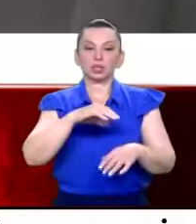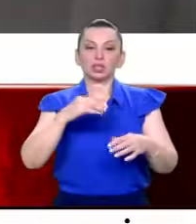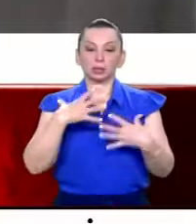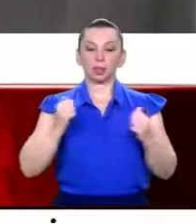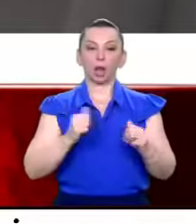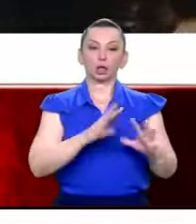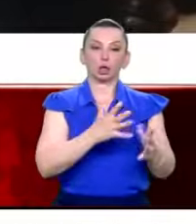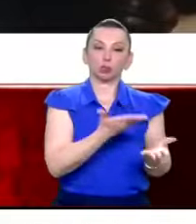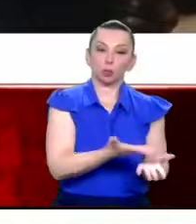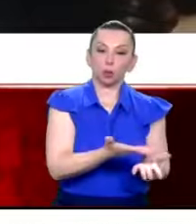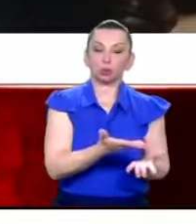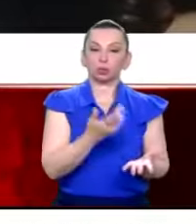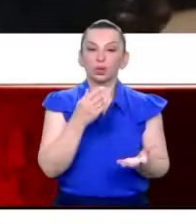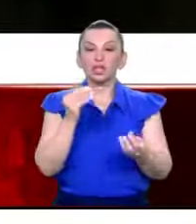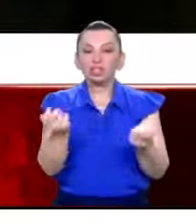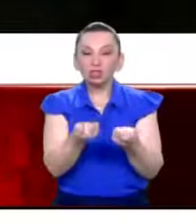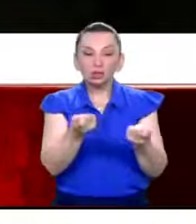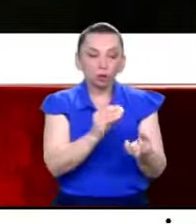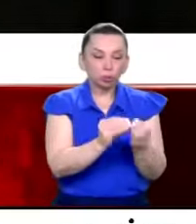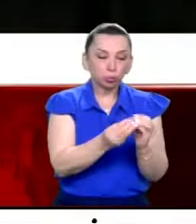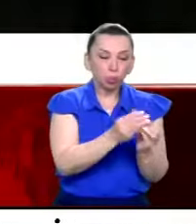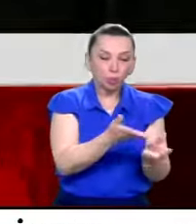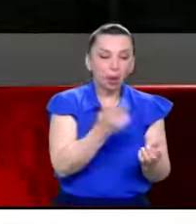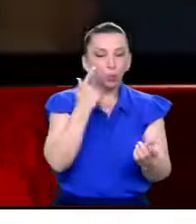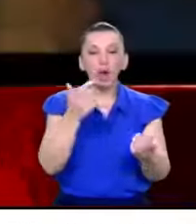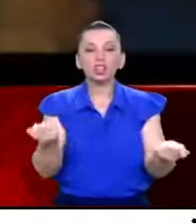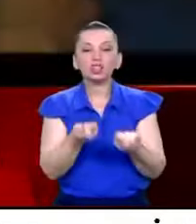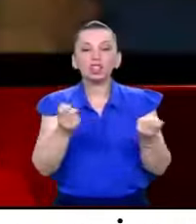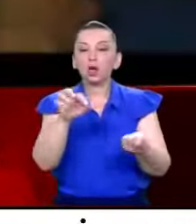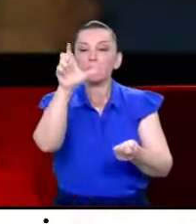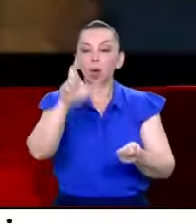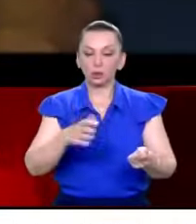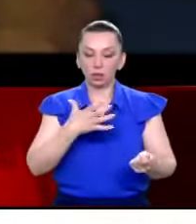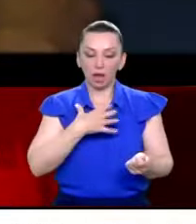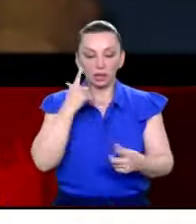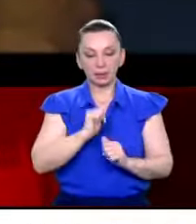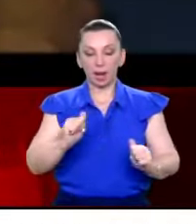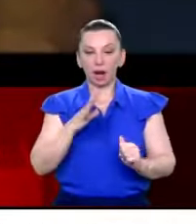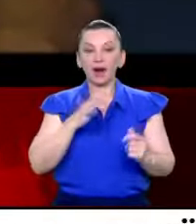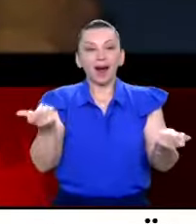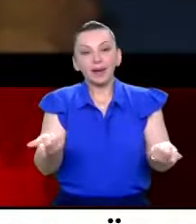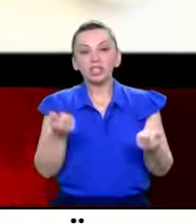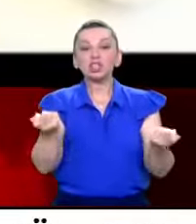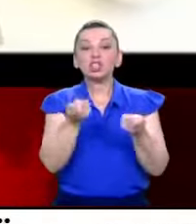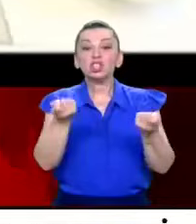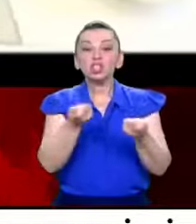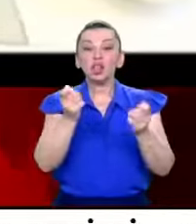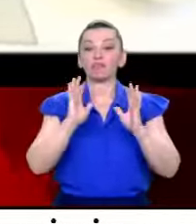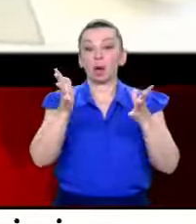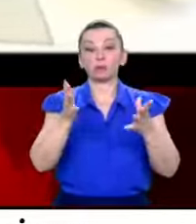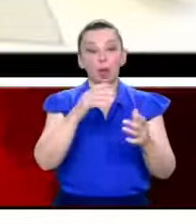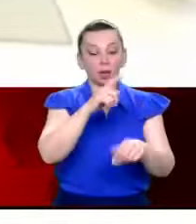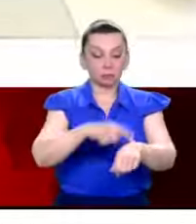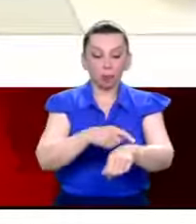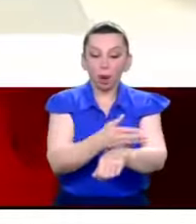çalışanların sağlığına anlamlı zarar verebilir zamanın büyük bir kısmını iş yerinde geçiriyoruz Evdekilerden daha